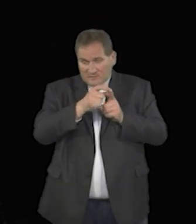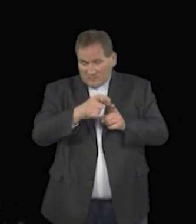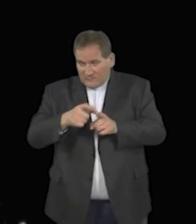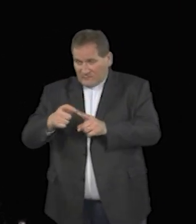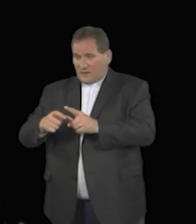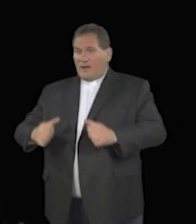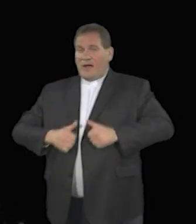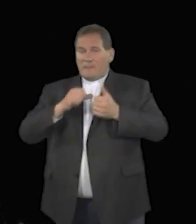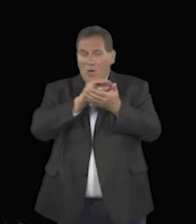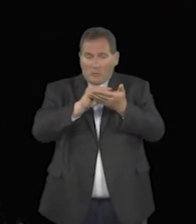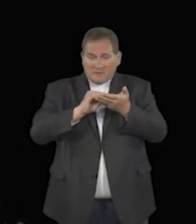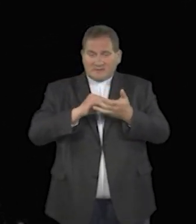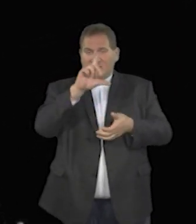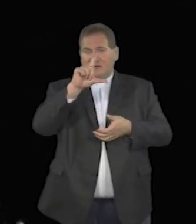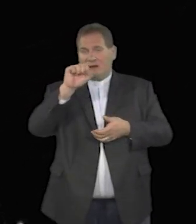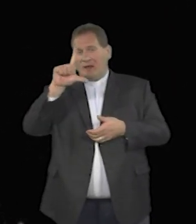opisać lale.